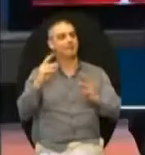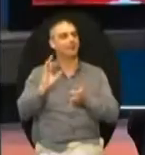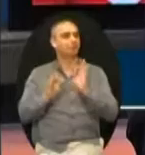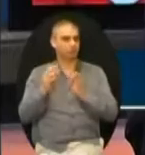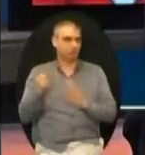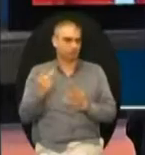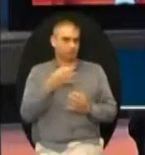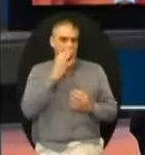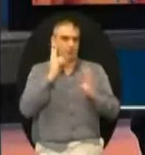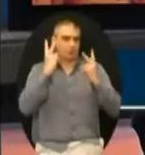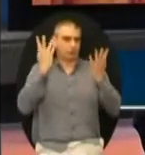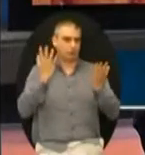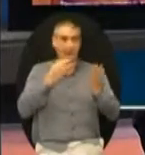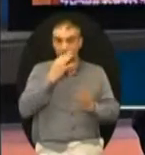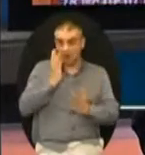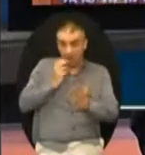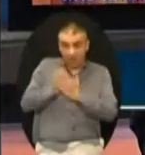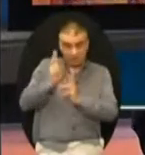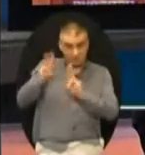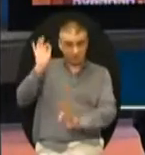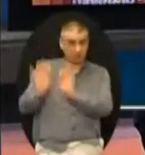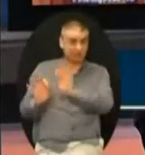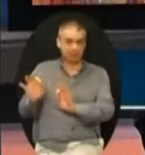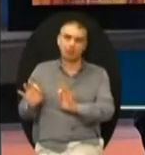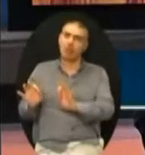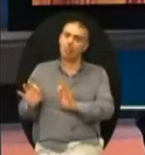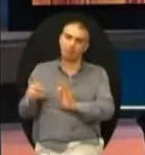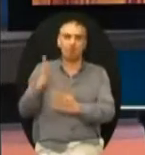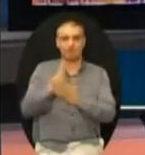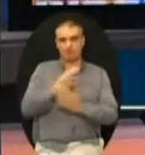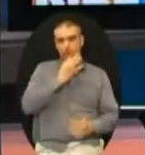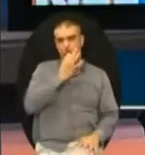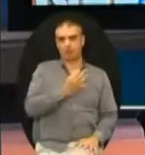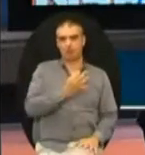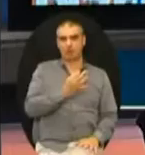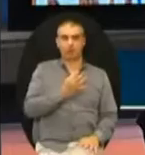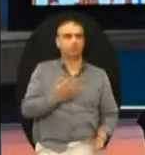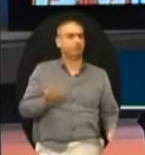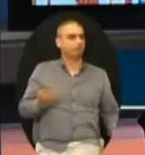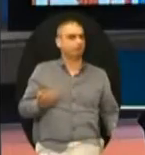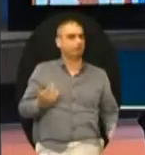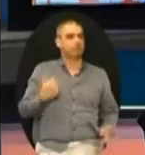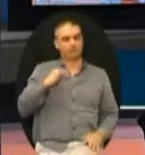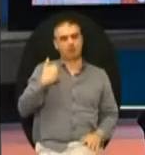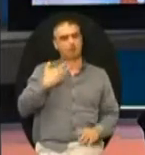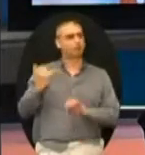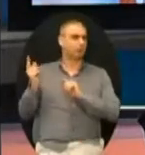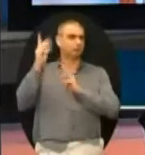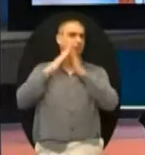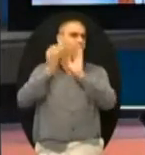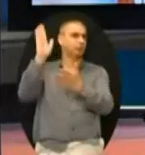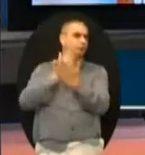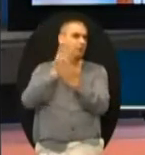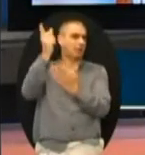שאלה כבדת משקל. האם זה מגיע עד כדי הסתה? זאת שאלה שאני הייתי כן מביא אותה לפתחו של בית המשפט,